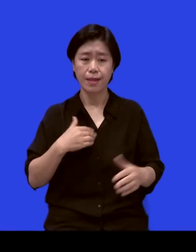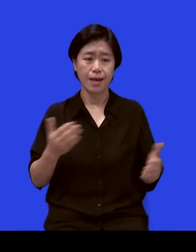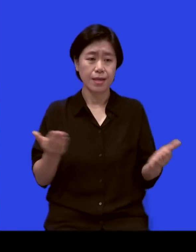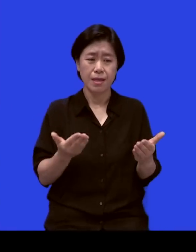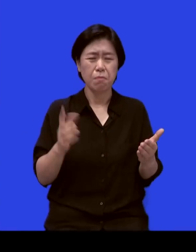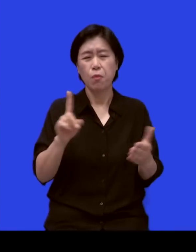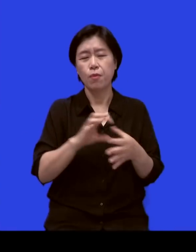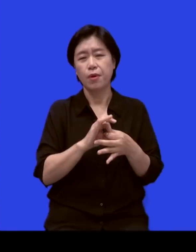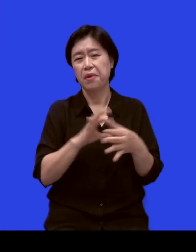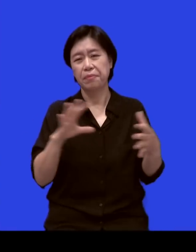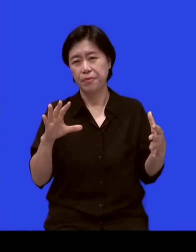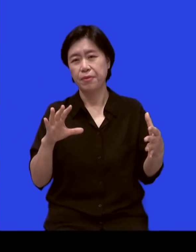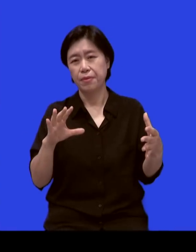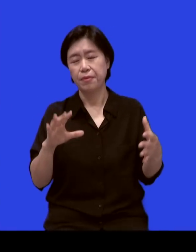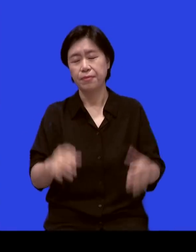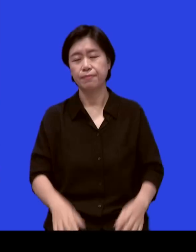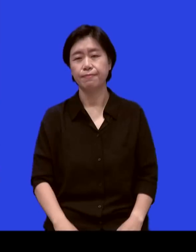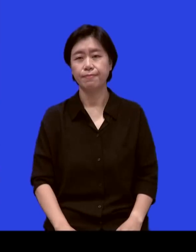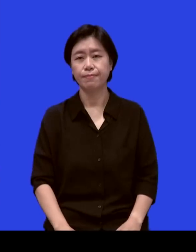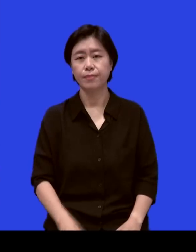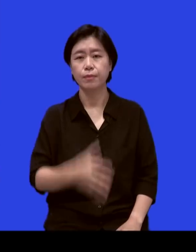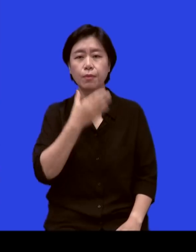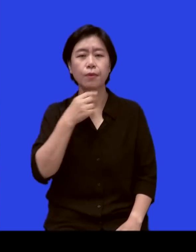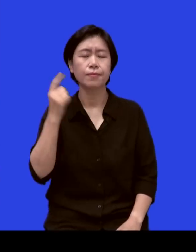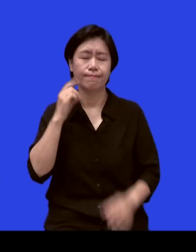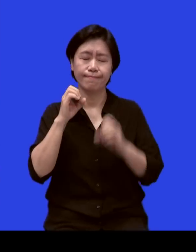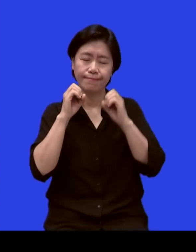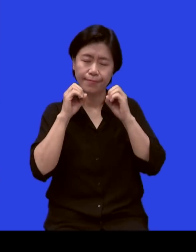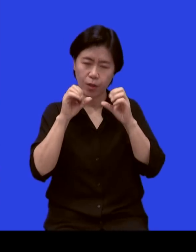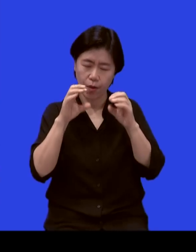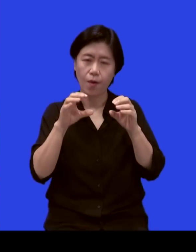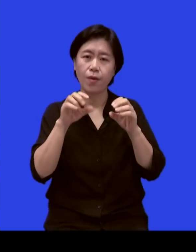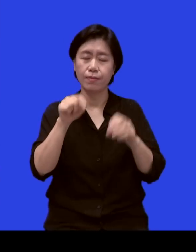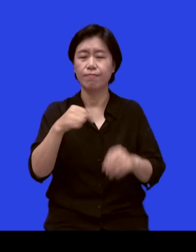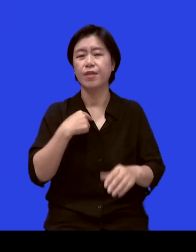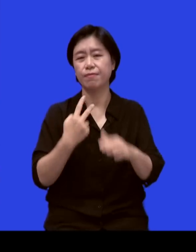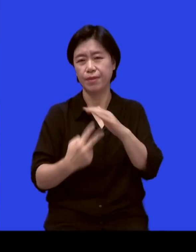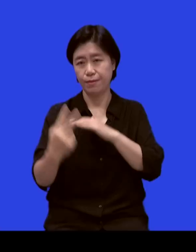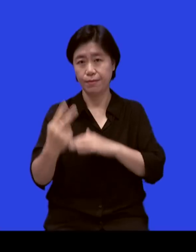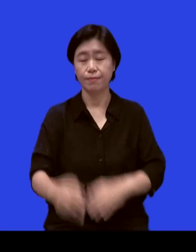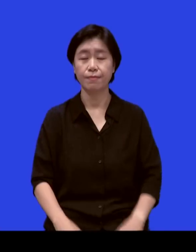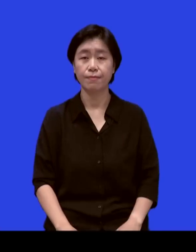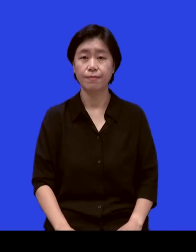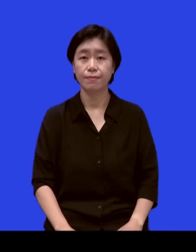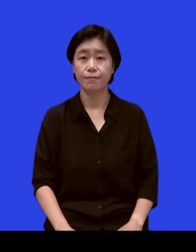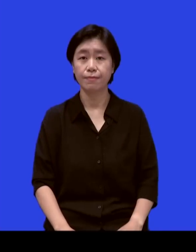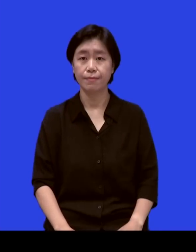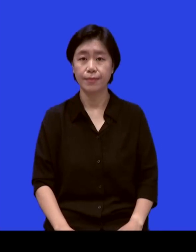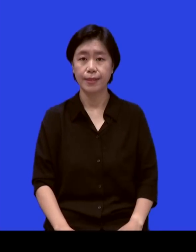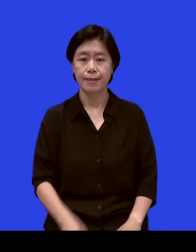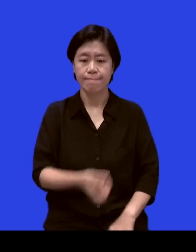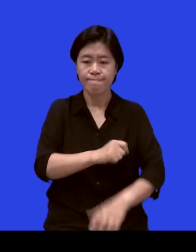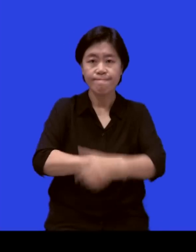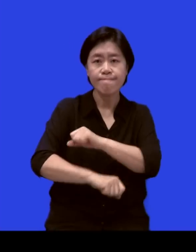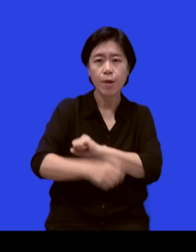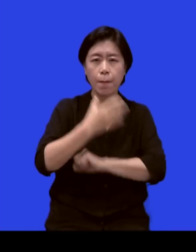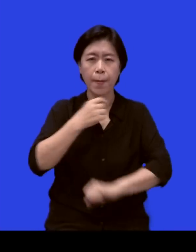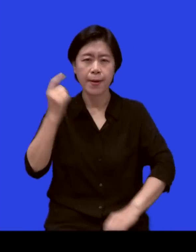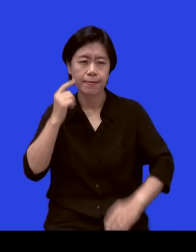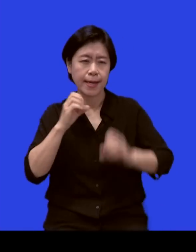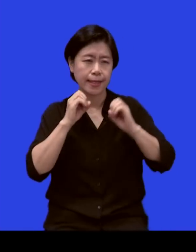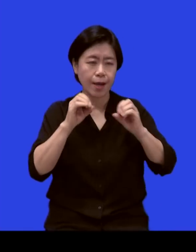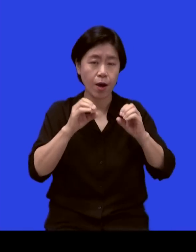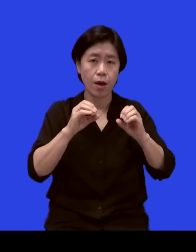불문하고 아무 그런 거 이유 없이 복음 전하는 거. 그냥 아주 편안하게. 그걸 작정을 하고 요즘 그렇지 않습니까?